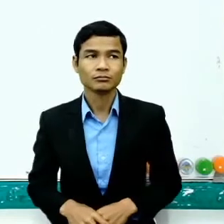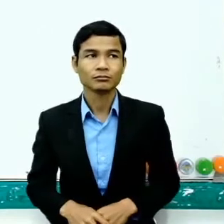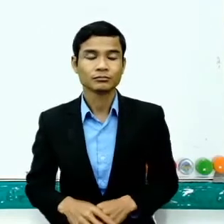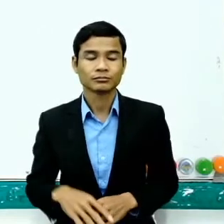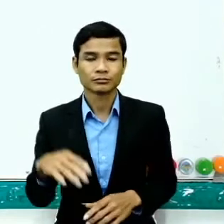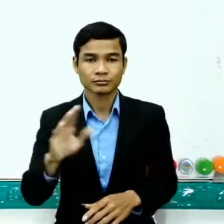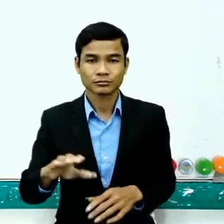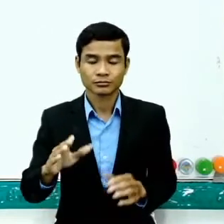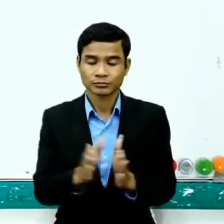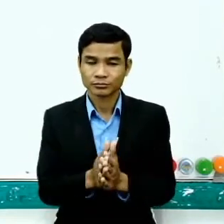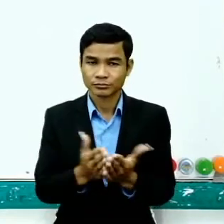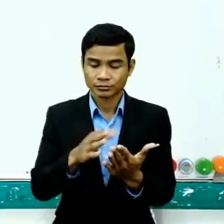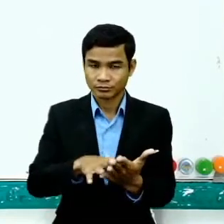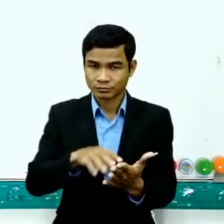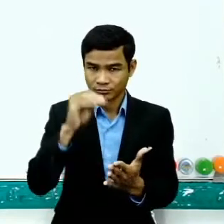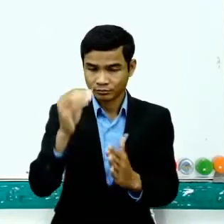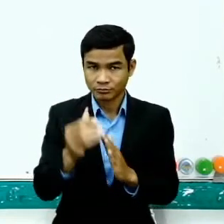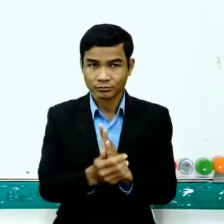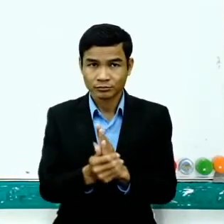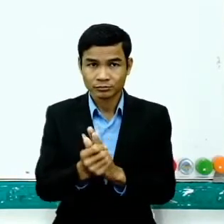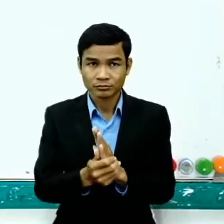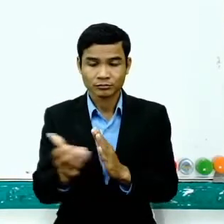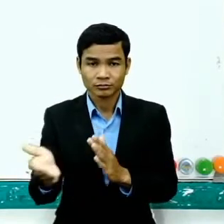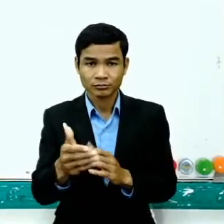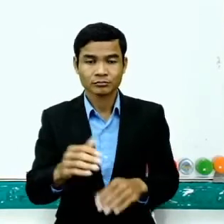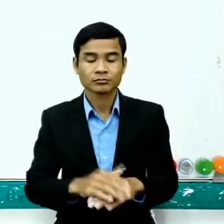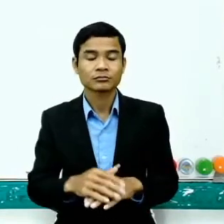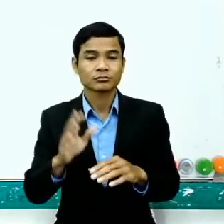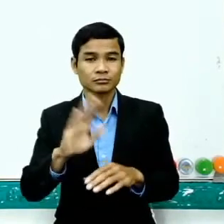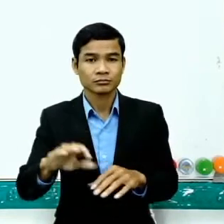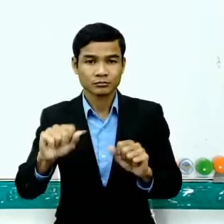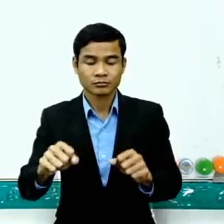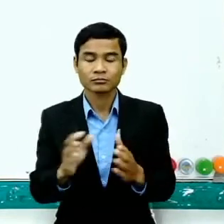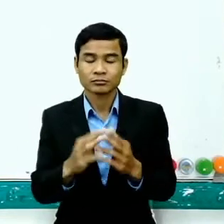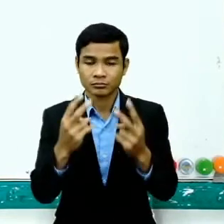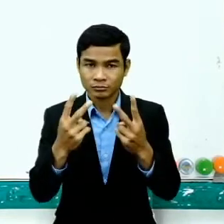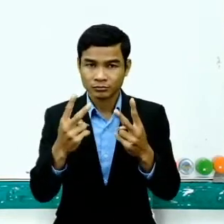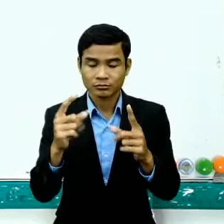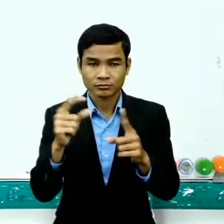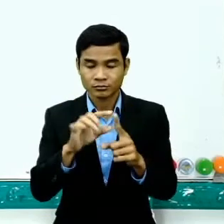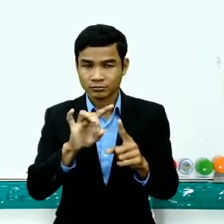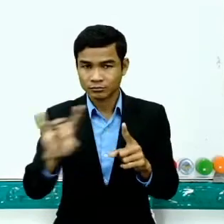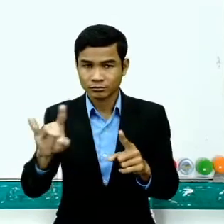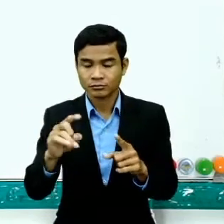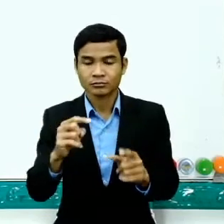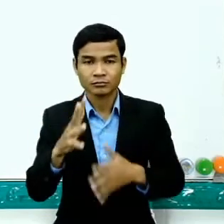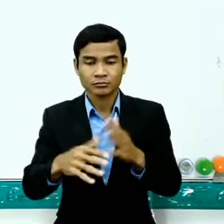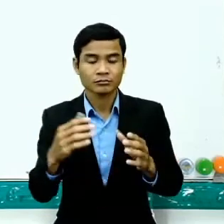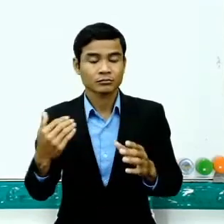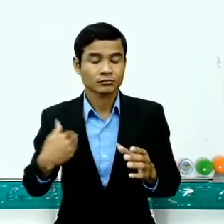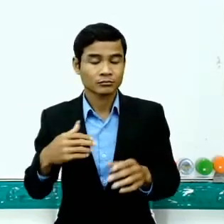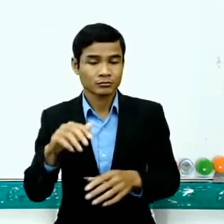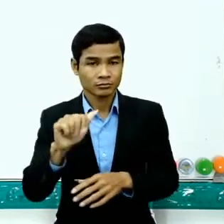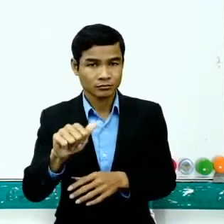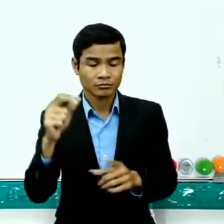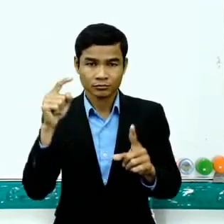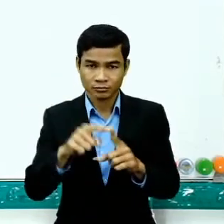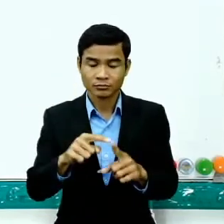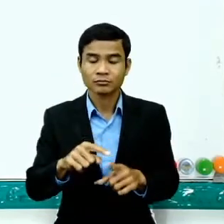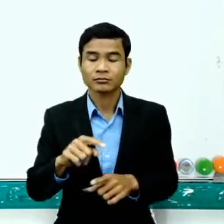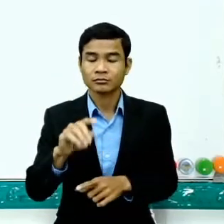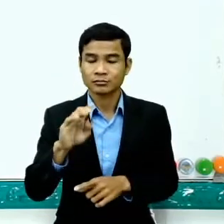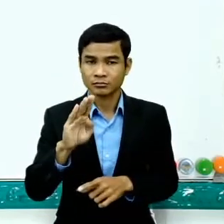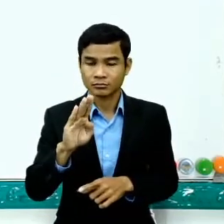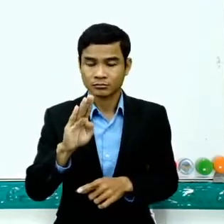con bắc super sắc sắc cổ con lớn hai con mờ chiềng nó cứ con án pi chiềng é rồi hốt đập